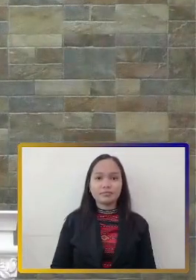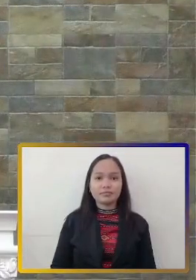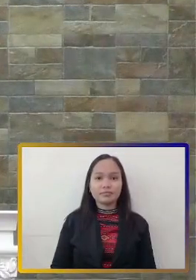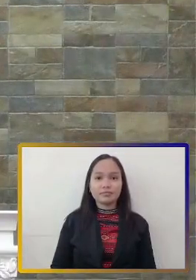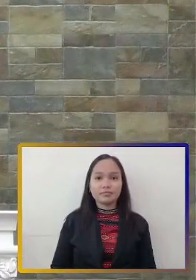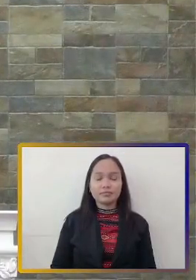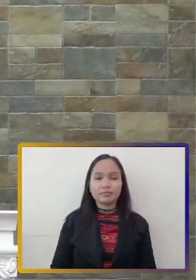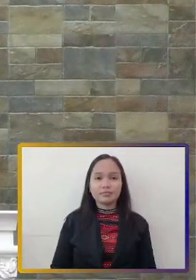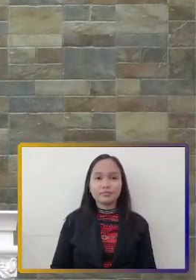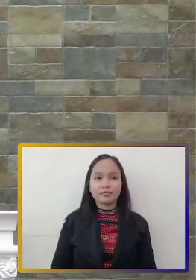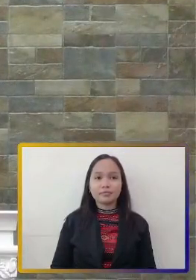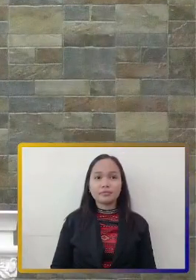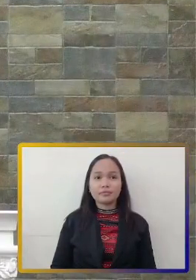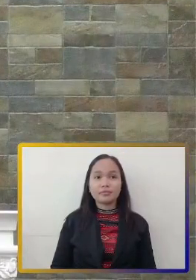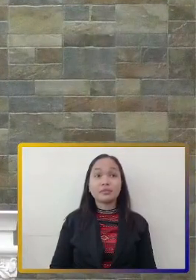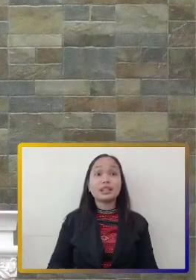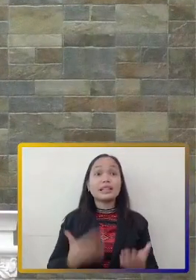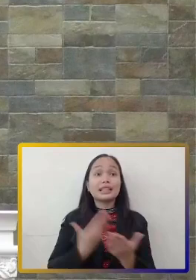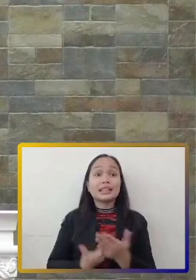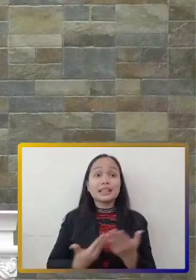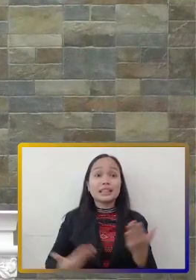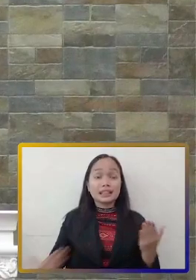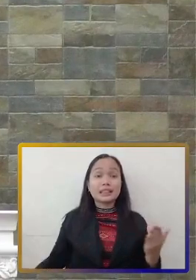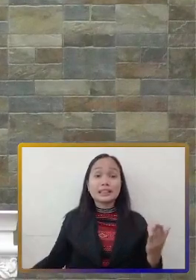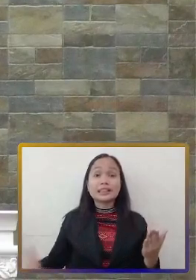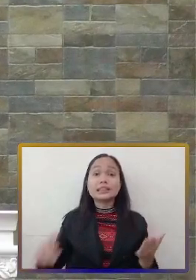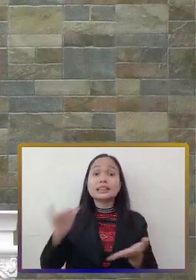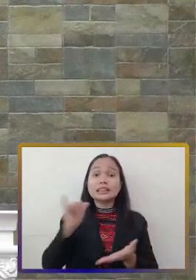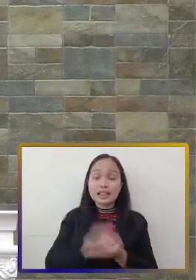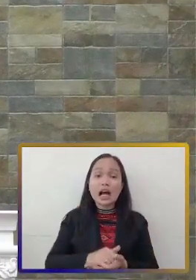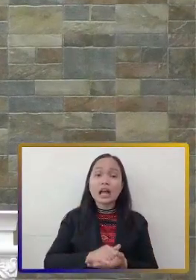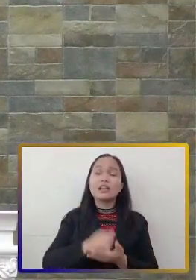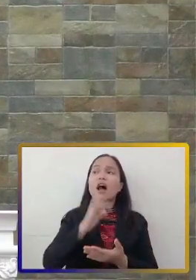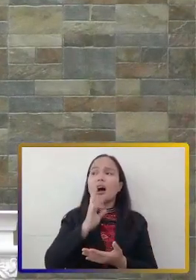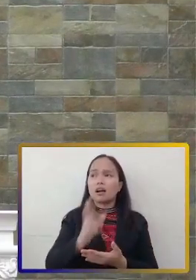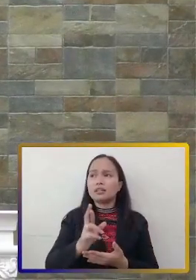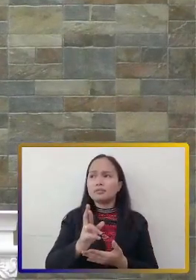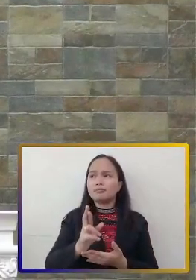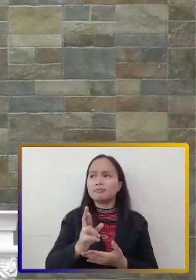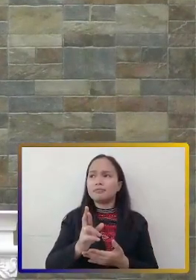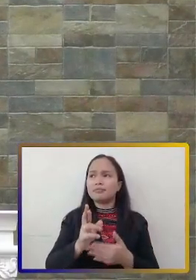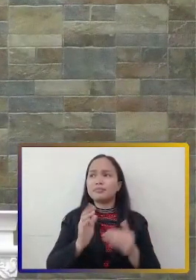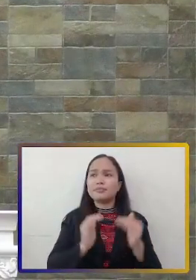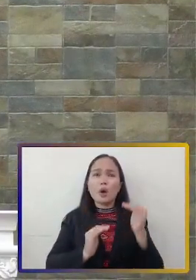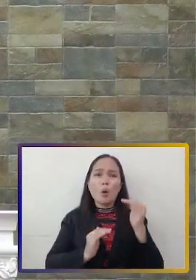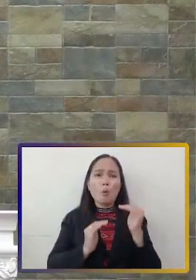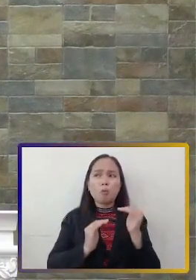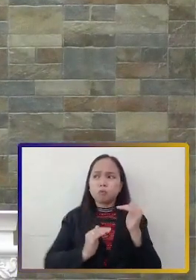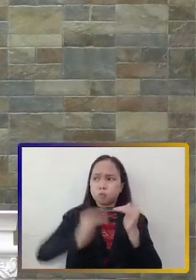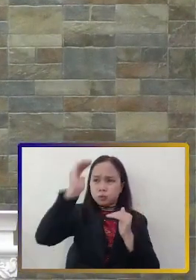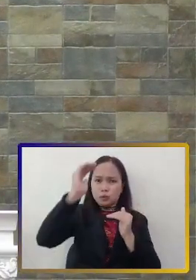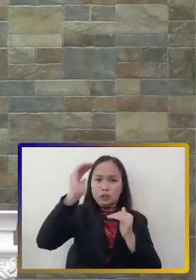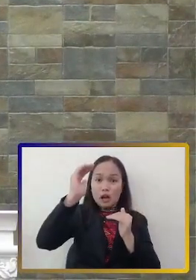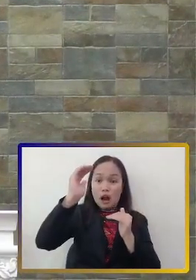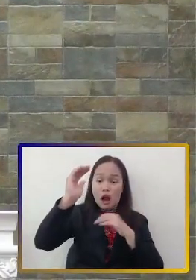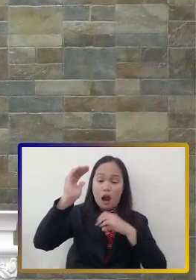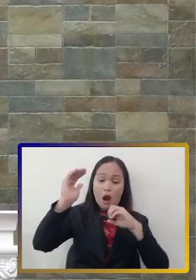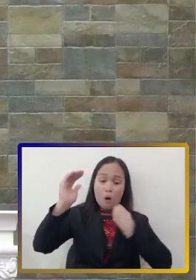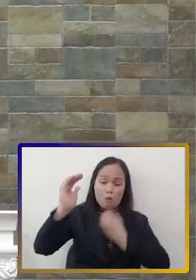Things that are exalting God, that are exalting